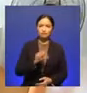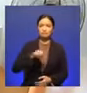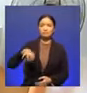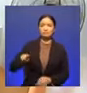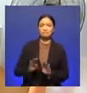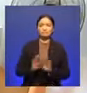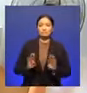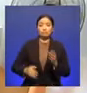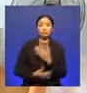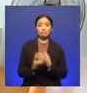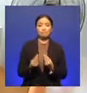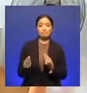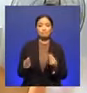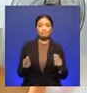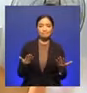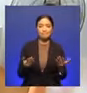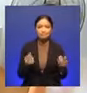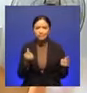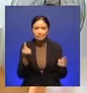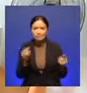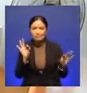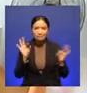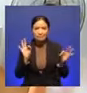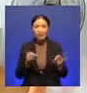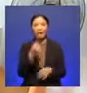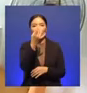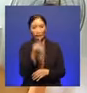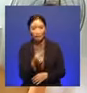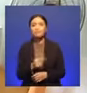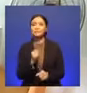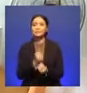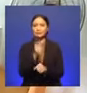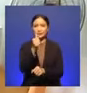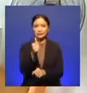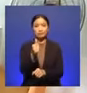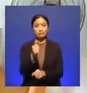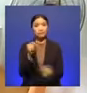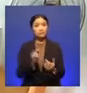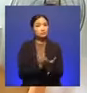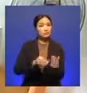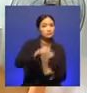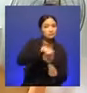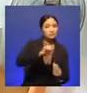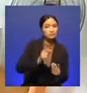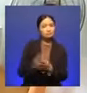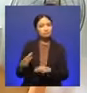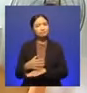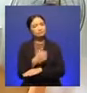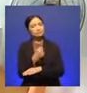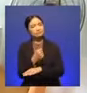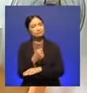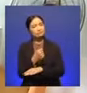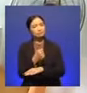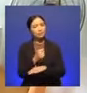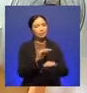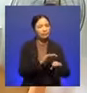องเปิดทางเลือกด้วยนะครับว่าอะไรที่มันมีความเป็นไปได้ทั้งในทางเศรษฐกิจทั้งในทางการเมืองโดยที่ไม่